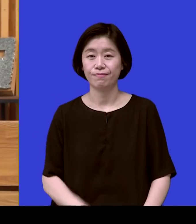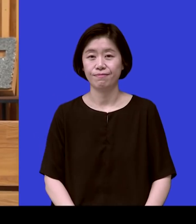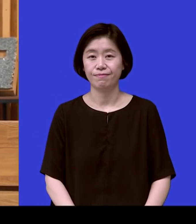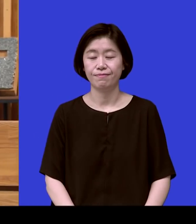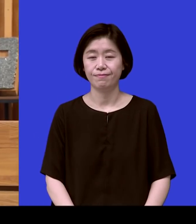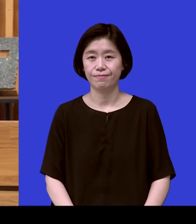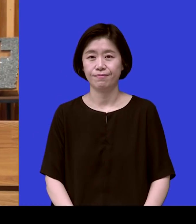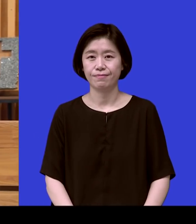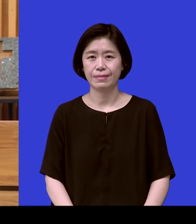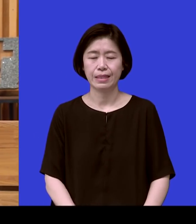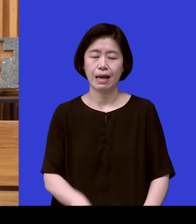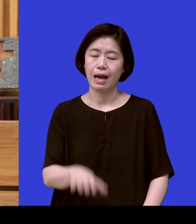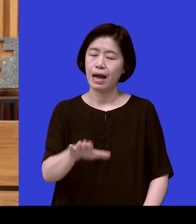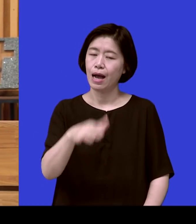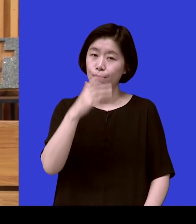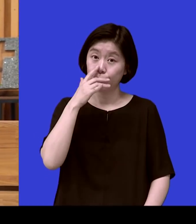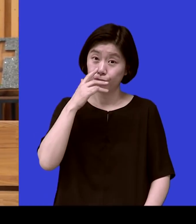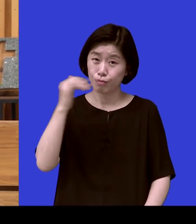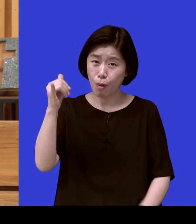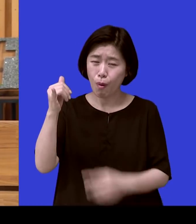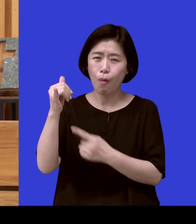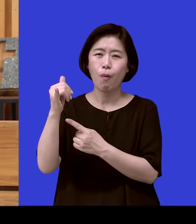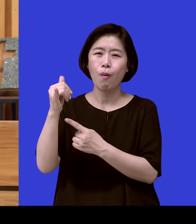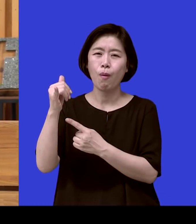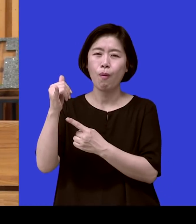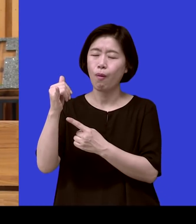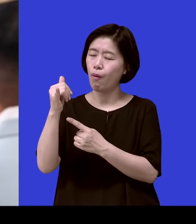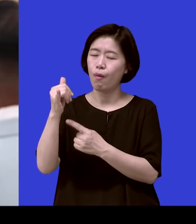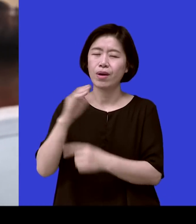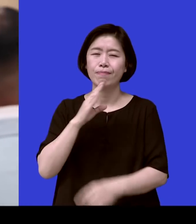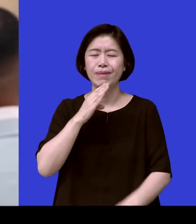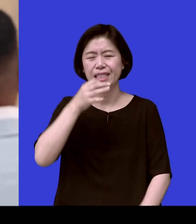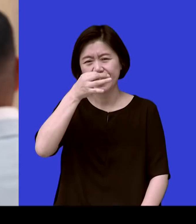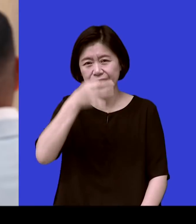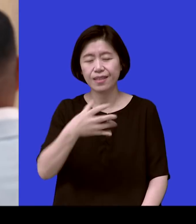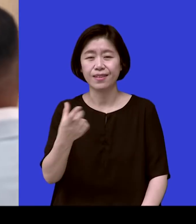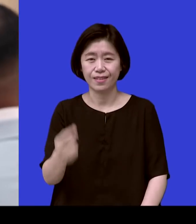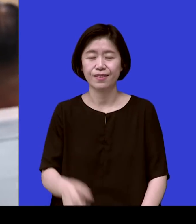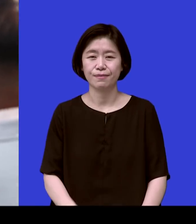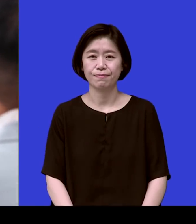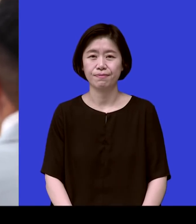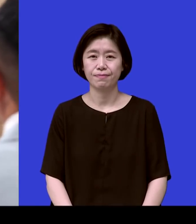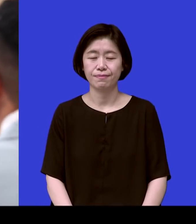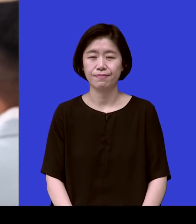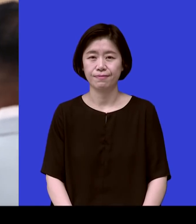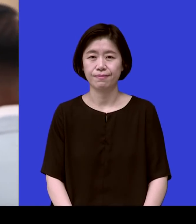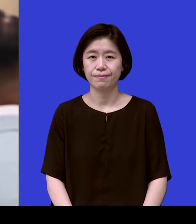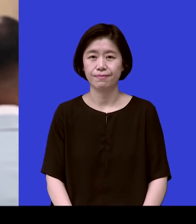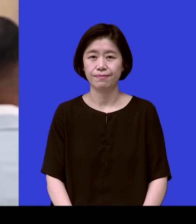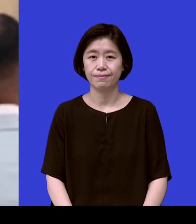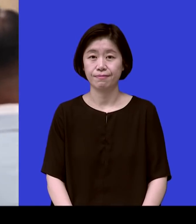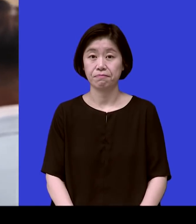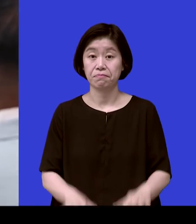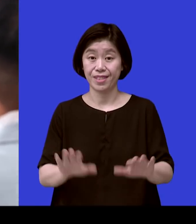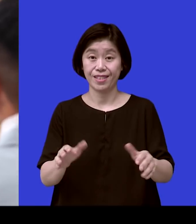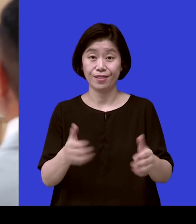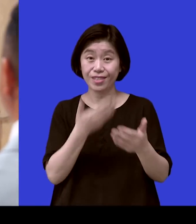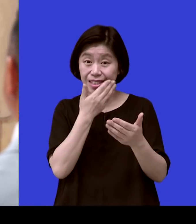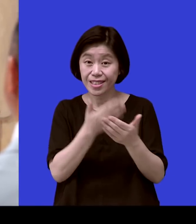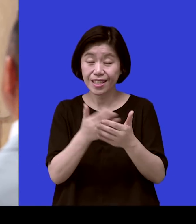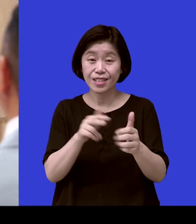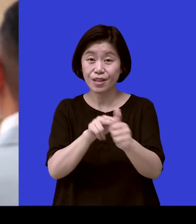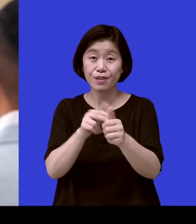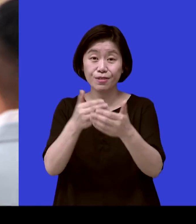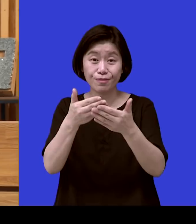것이 쉬운 게 하나도 없어요. 내가 그냥 아이를 낳았다고 저절로 부모가 되는 게 아니라는 생각이 들어요. 우리 사모님 귀한 또 정보도 주시고 지금까지